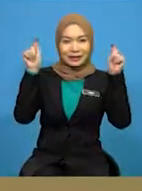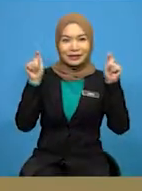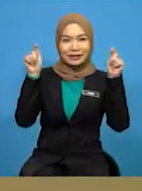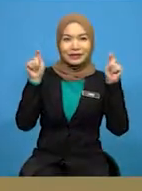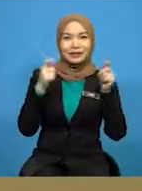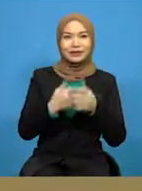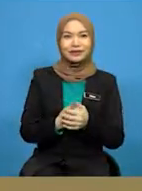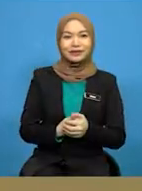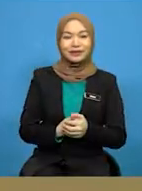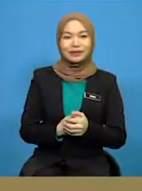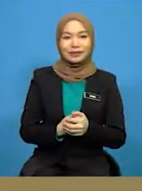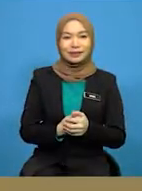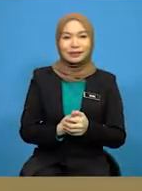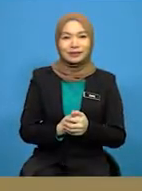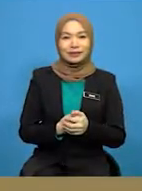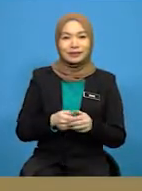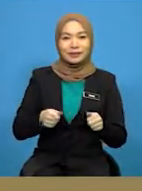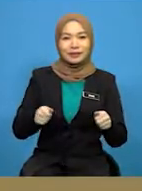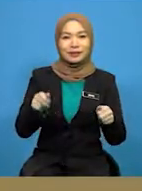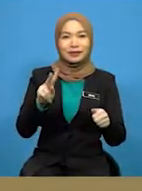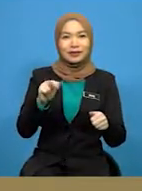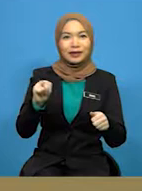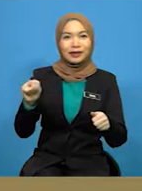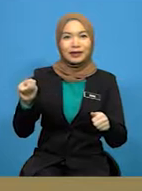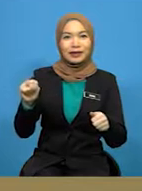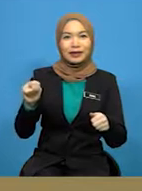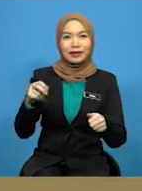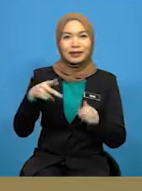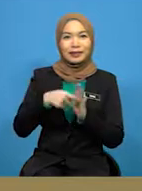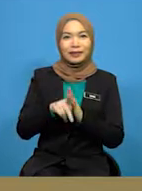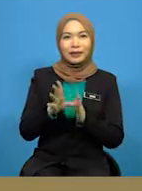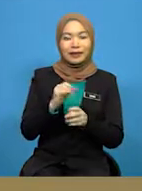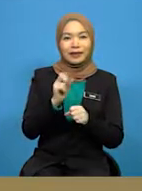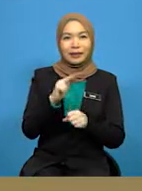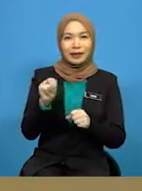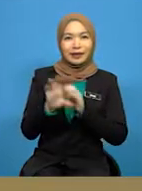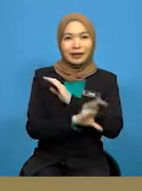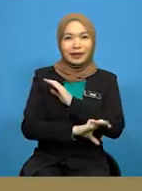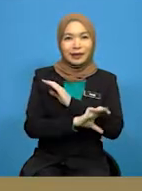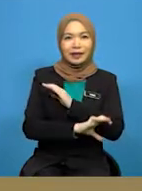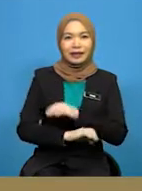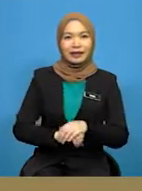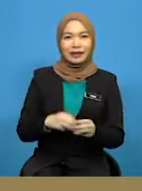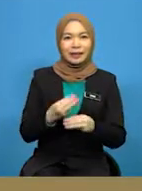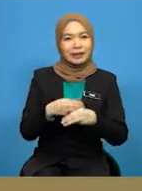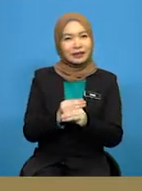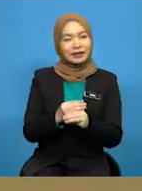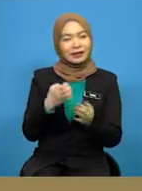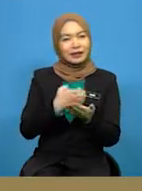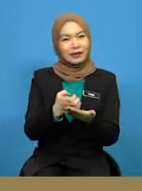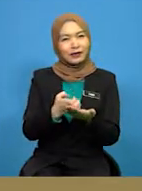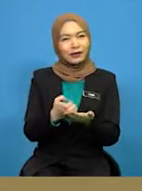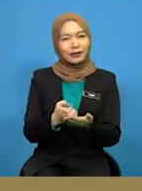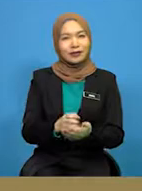pusingan pendapatan negara empat sektor, isu makroekonomi dan mengapa isu makroekonomi ini perlu